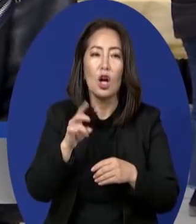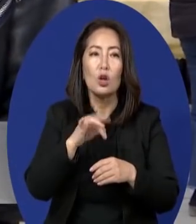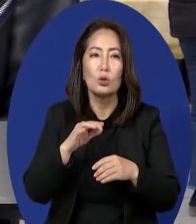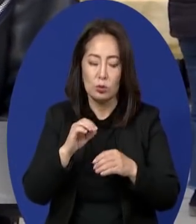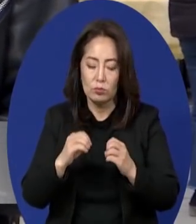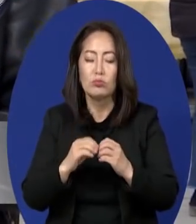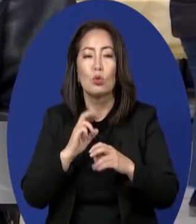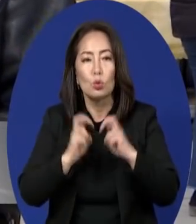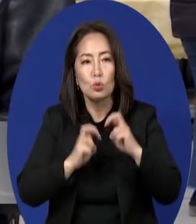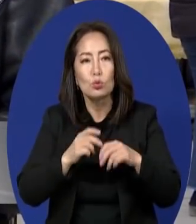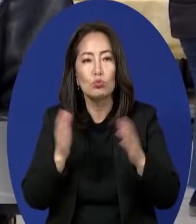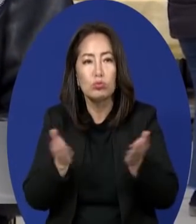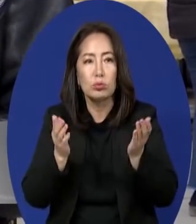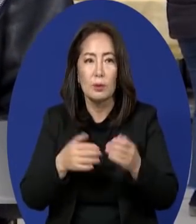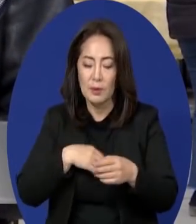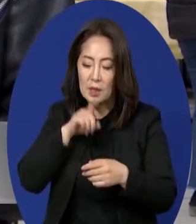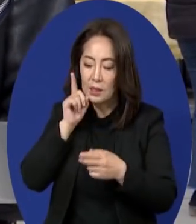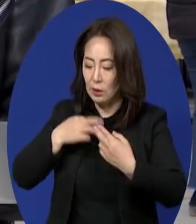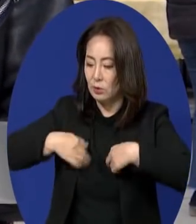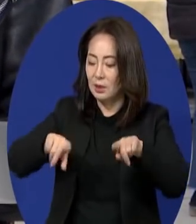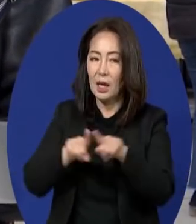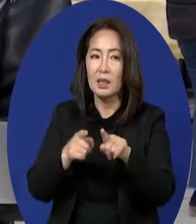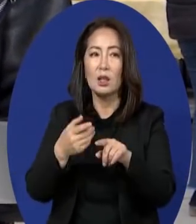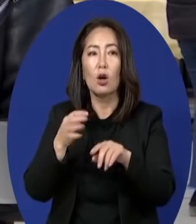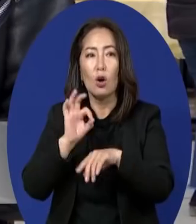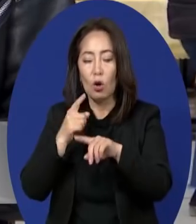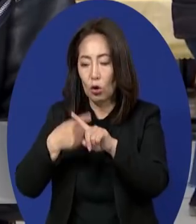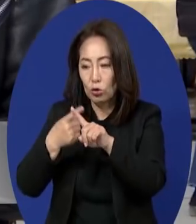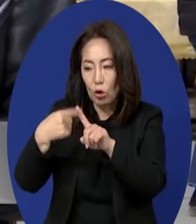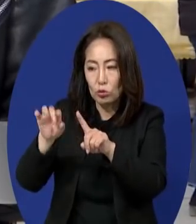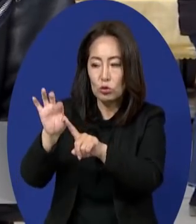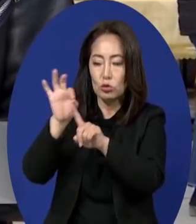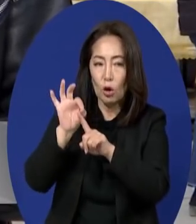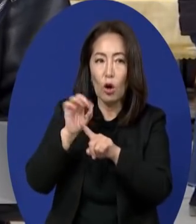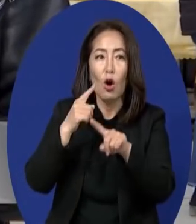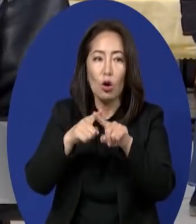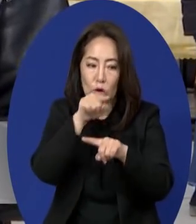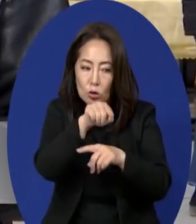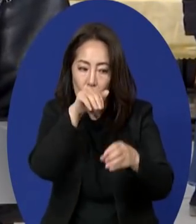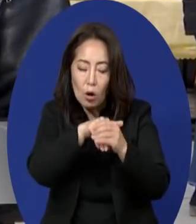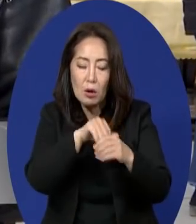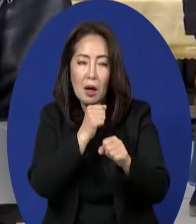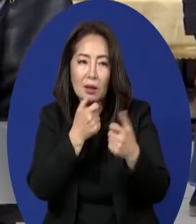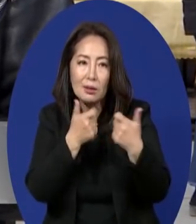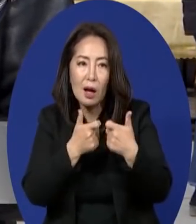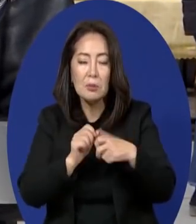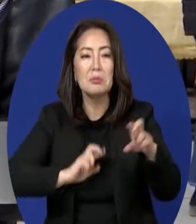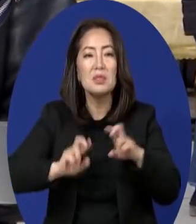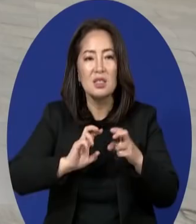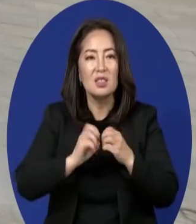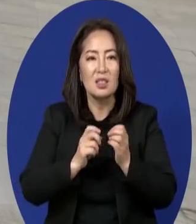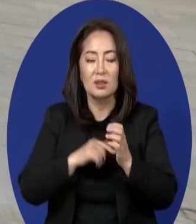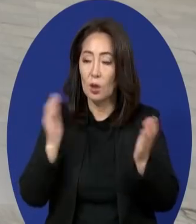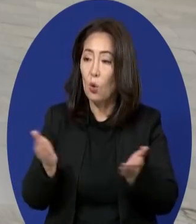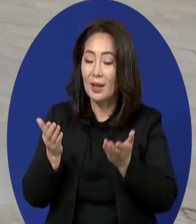байгаа. Яг л залуучуудыг энтэй адилхан одоо ингээд хөдөө орон нутгийг сонгоод тухайн орон нутгаа тохирсон бизнесийг эрхлээсэ гэж би бас уриалмаар